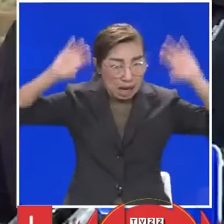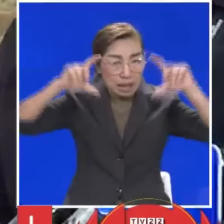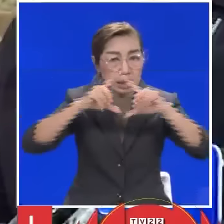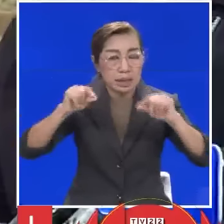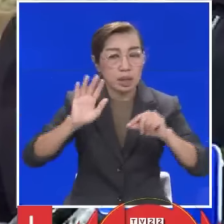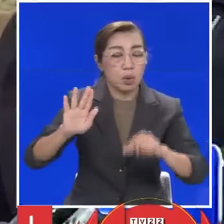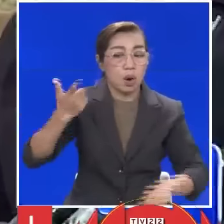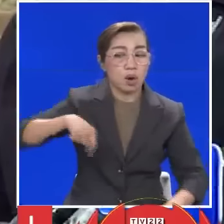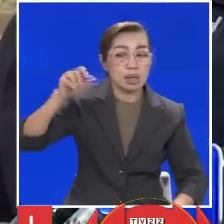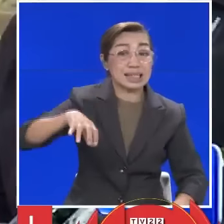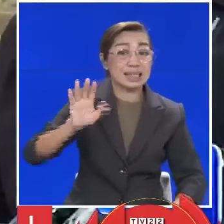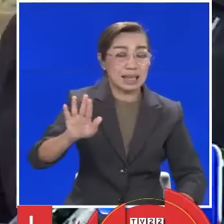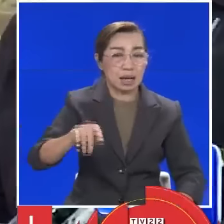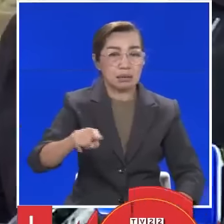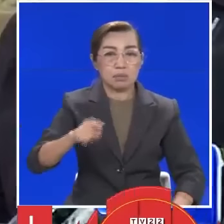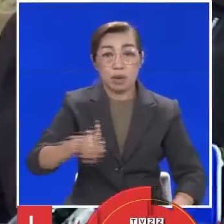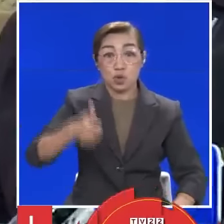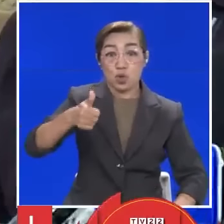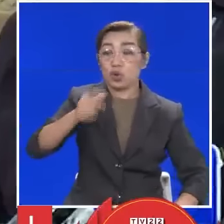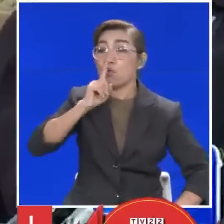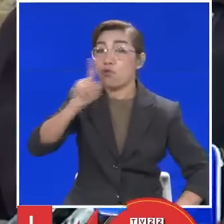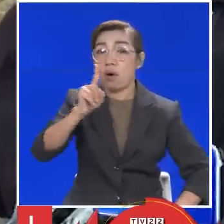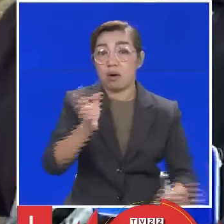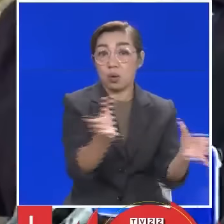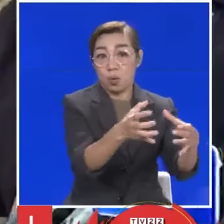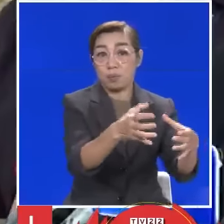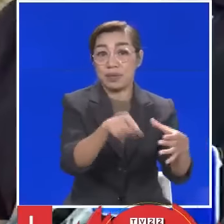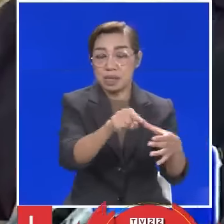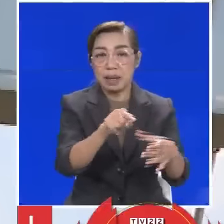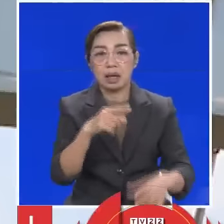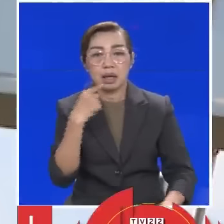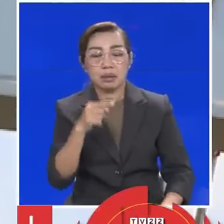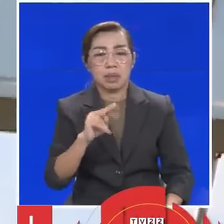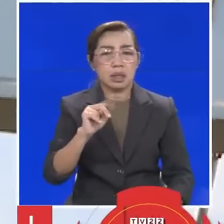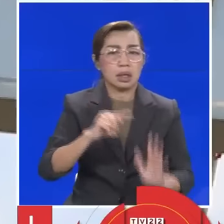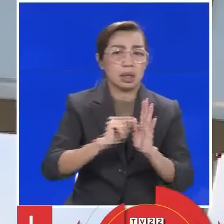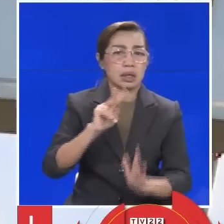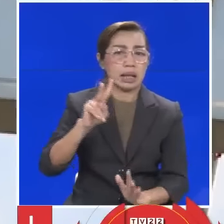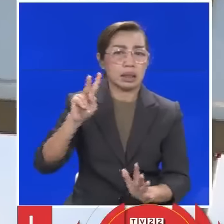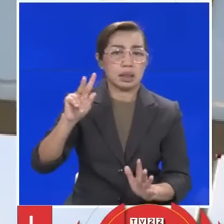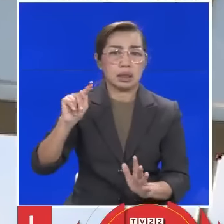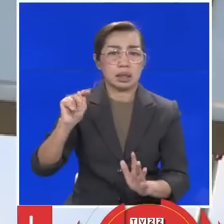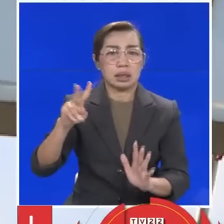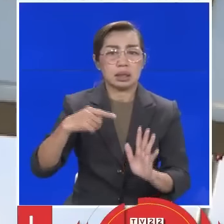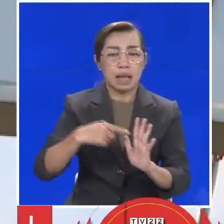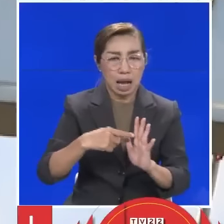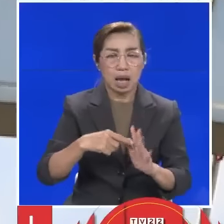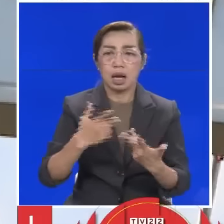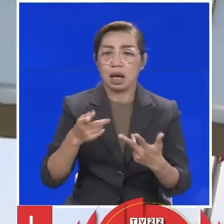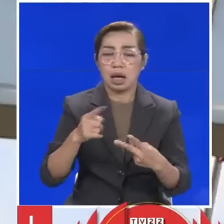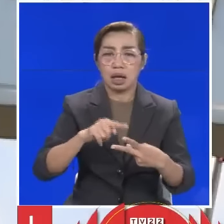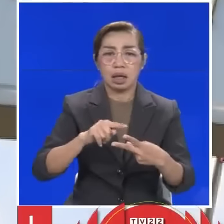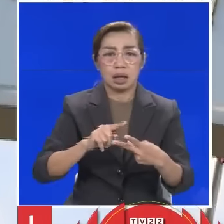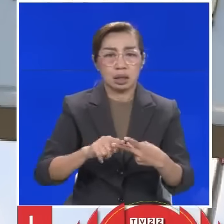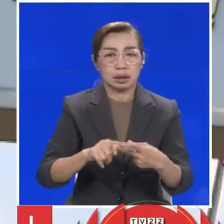าลแขวง6ปทุมวันเป็นโจทยื่นฟ้องนะก็มีนางสาวณัฐามหัทนาภริชชีวรักษ์ธน